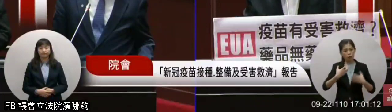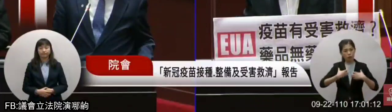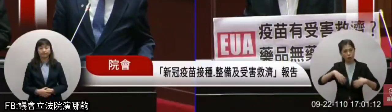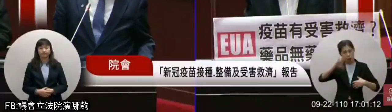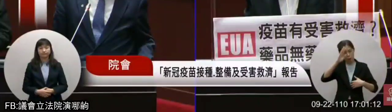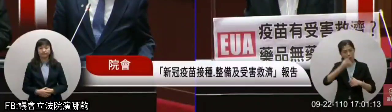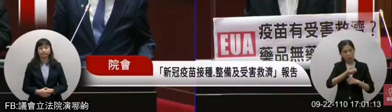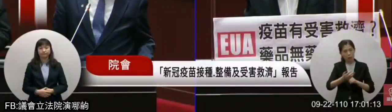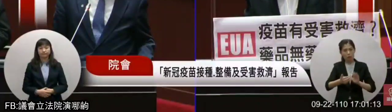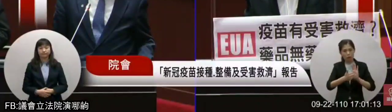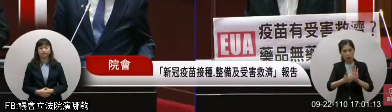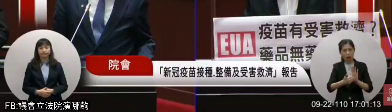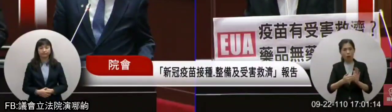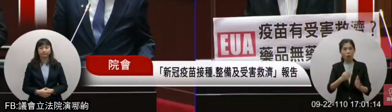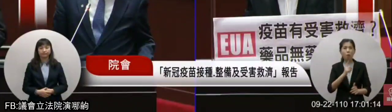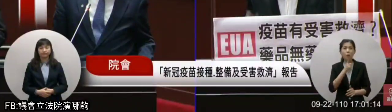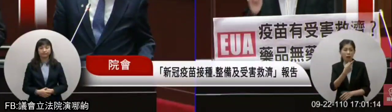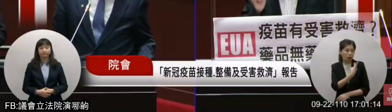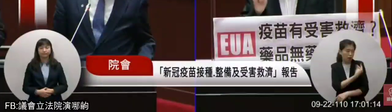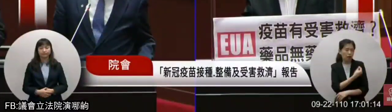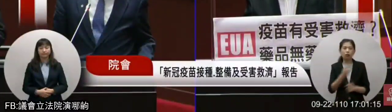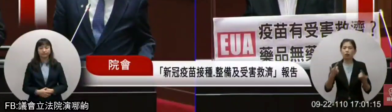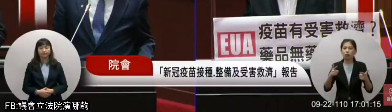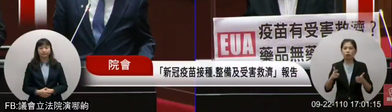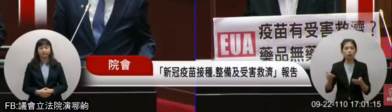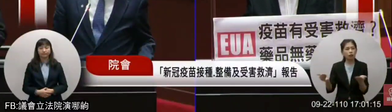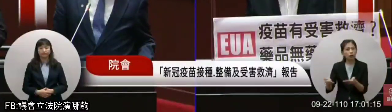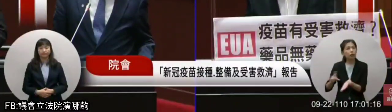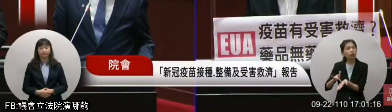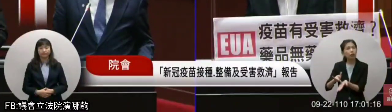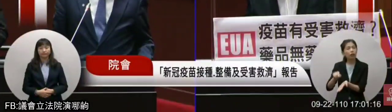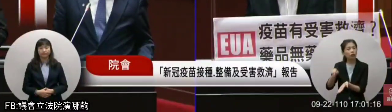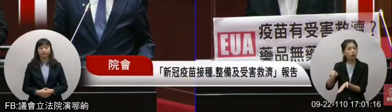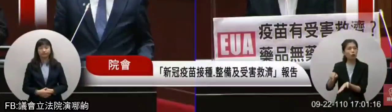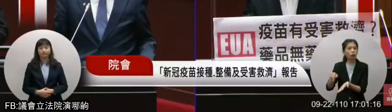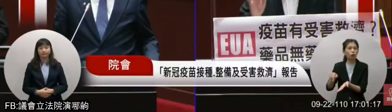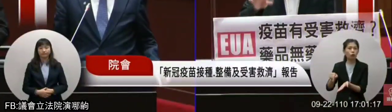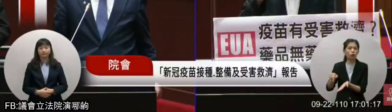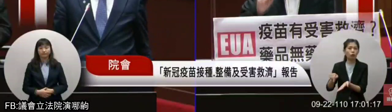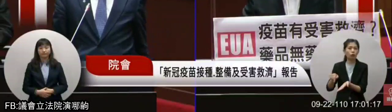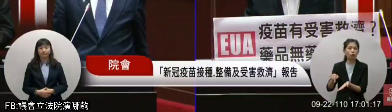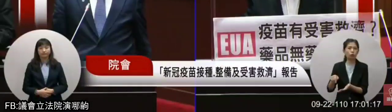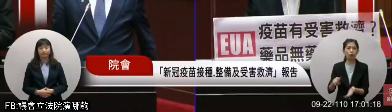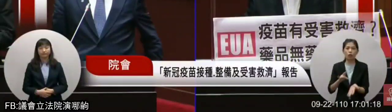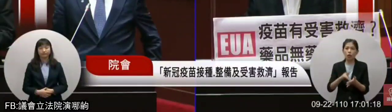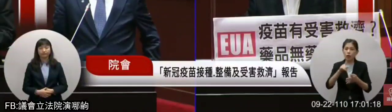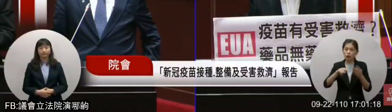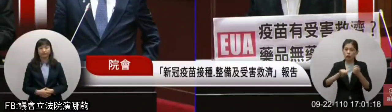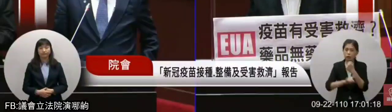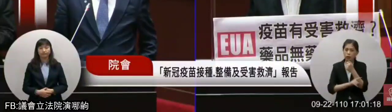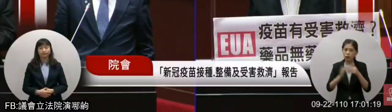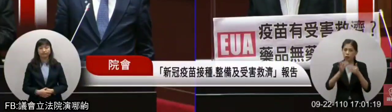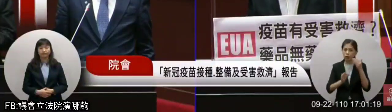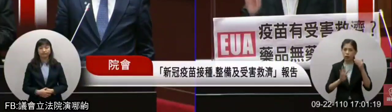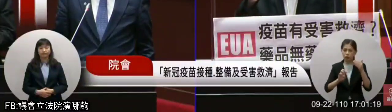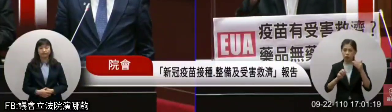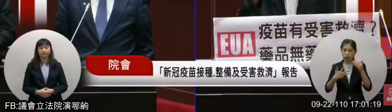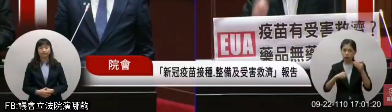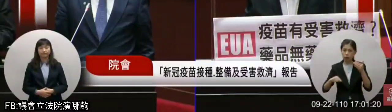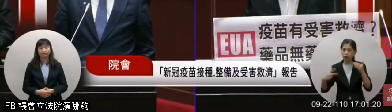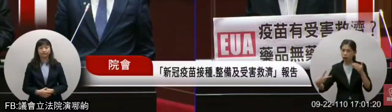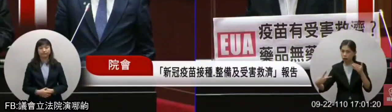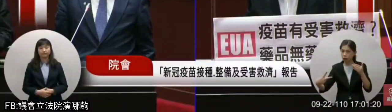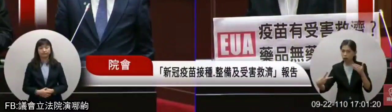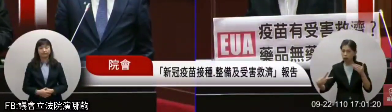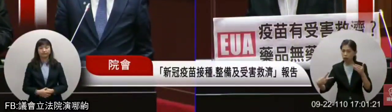是只有疫苗而已啊，还有治疗的药物吧？要是把48:2的药品，可不